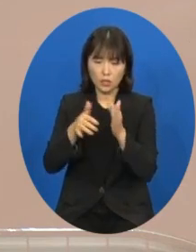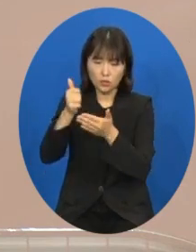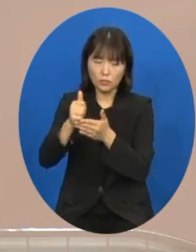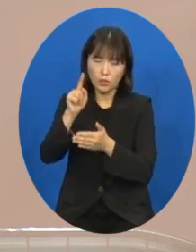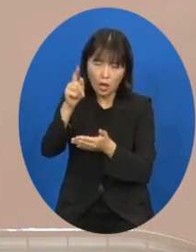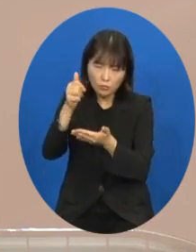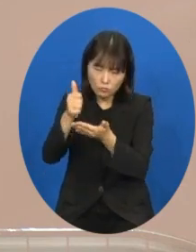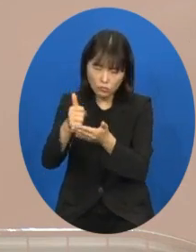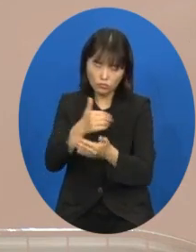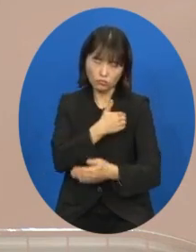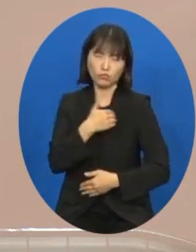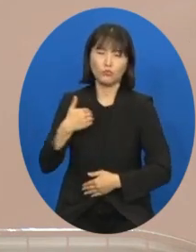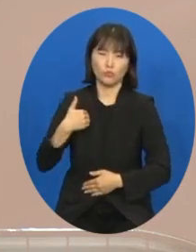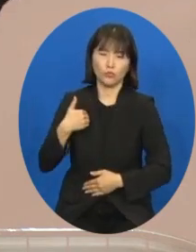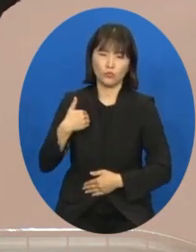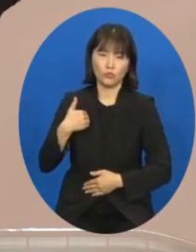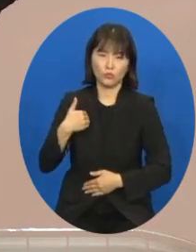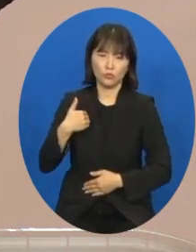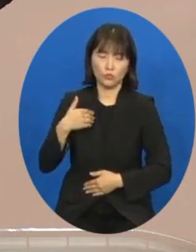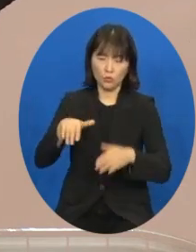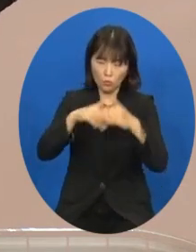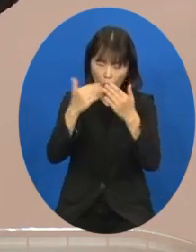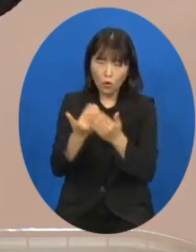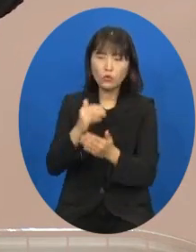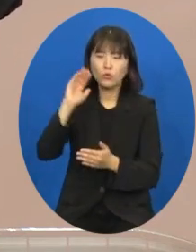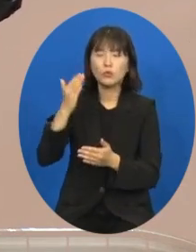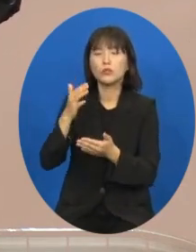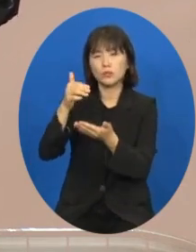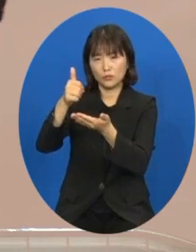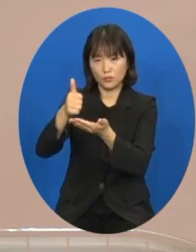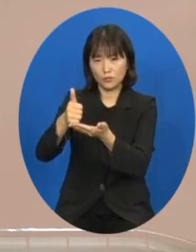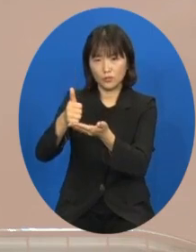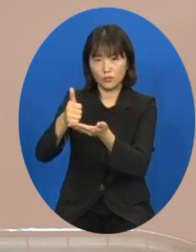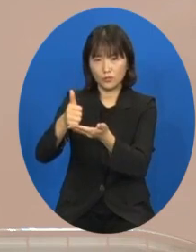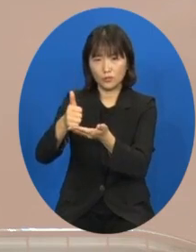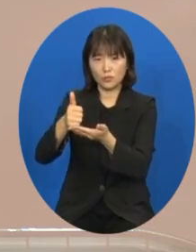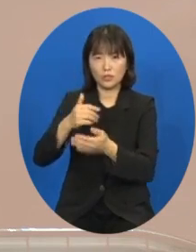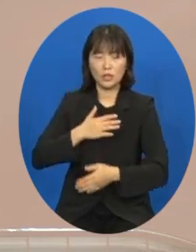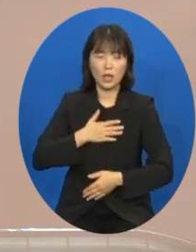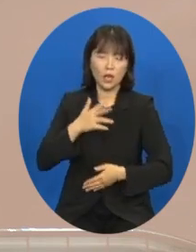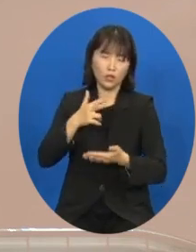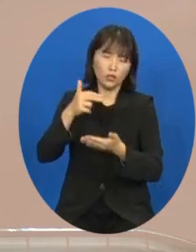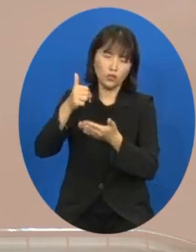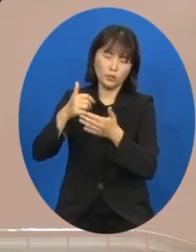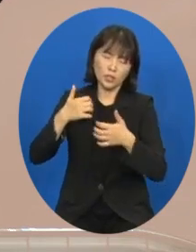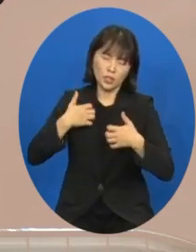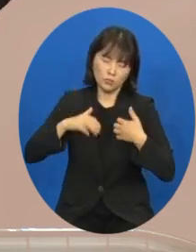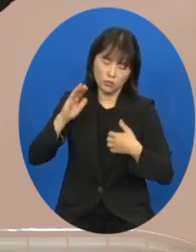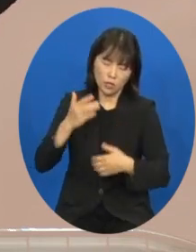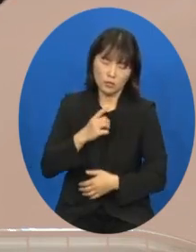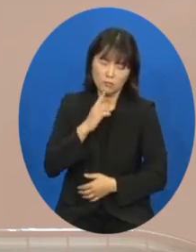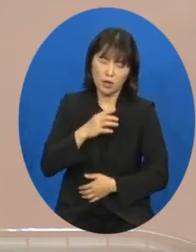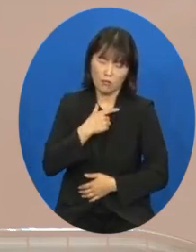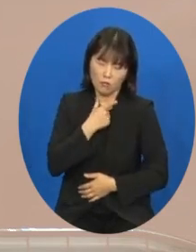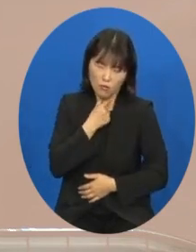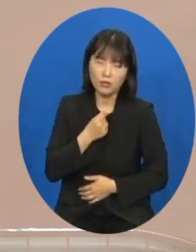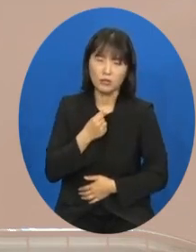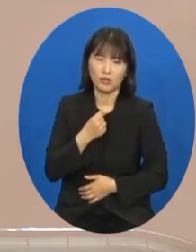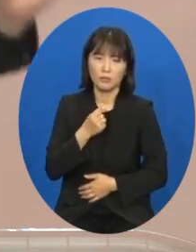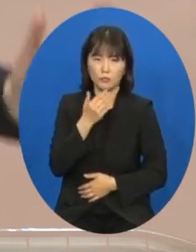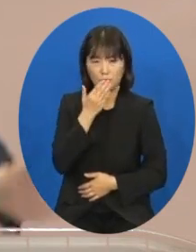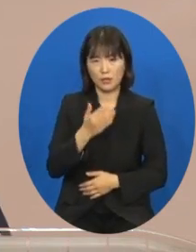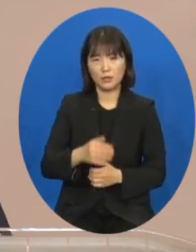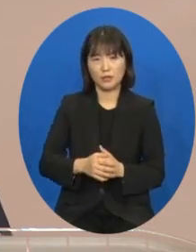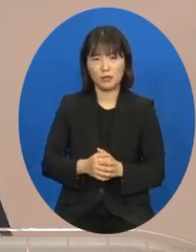예수님 한 분이면 충분하죠. 모든 것 되시는 분인데 나 주님의 기쁨 되기만 원하는 거예요. 아무것도